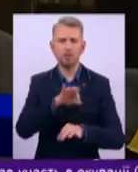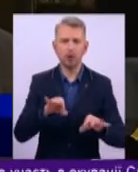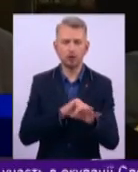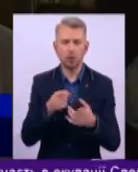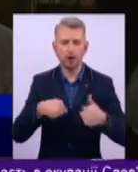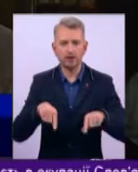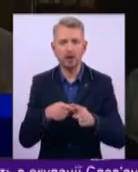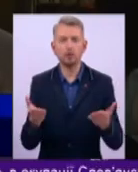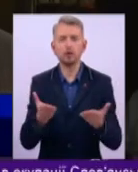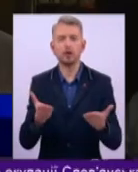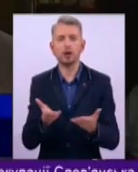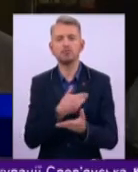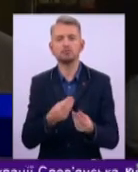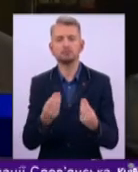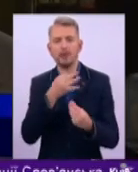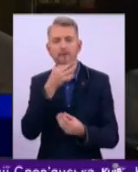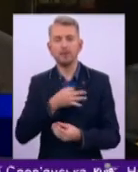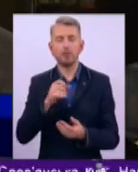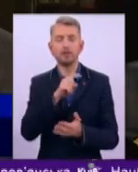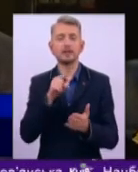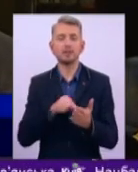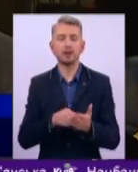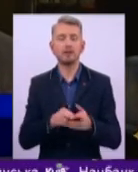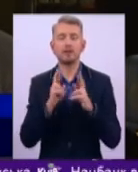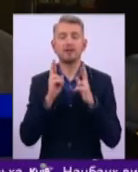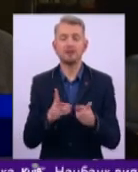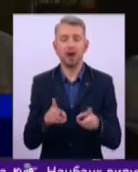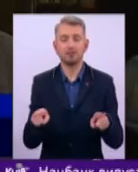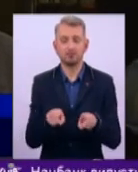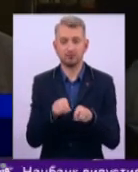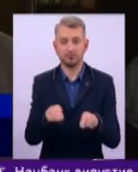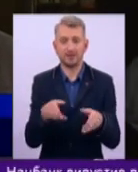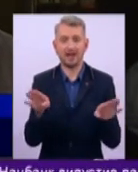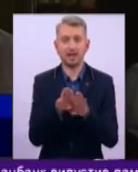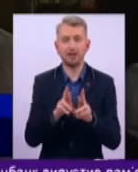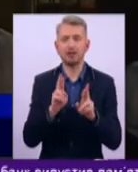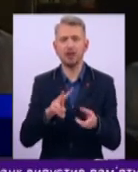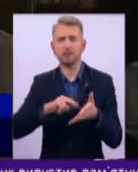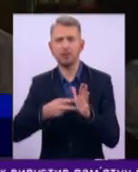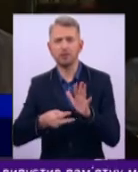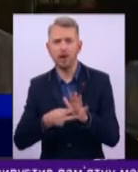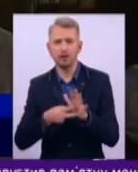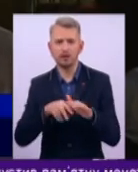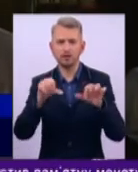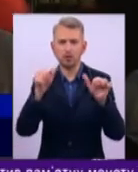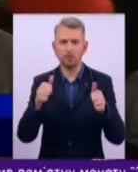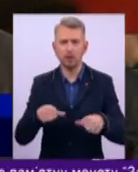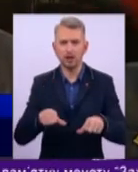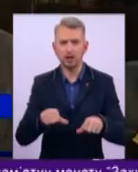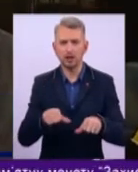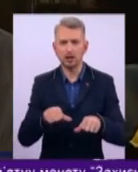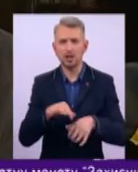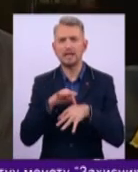організацію, яка б нам дала відповідь на запитання, яким чином такий об'єкт закрити, яким чином спланувати, сформувати